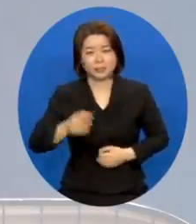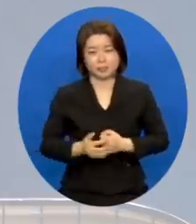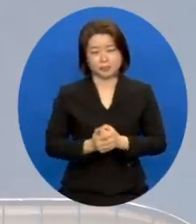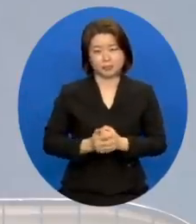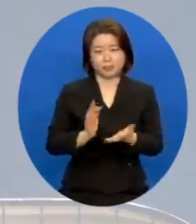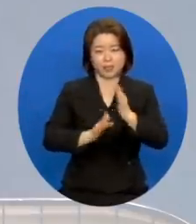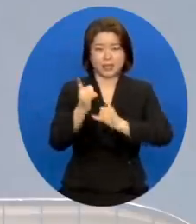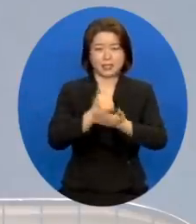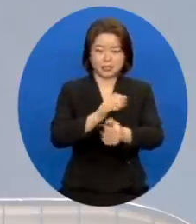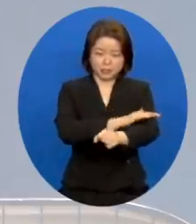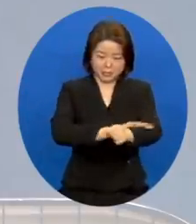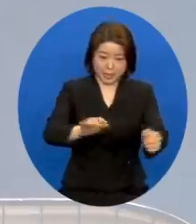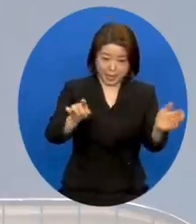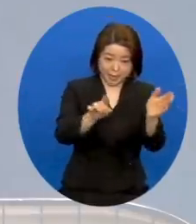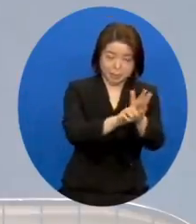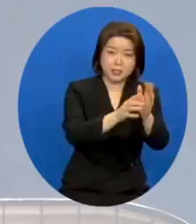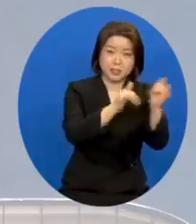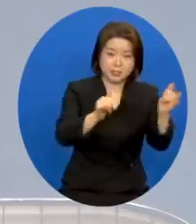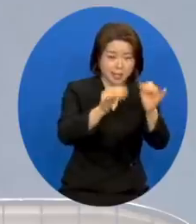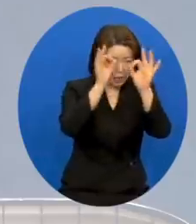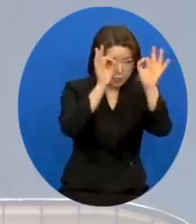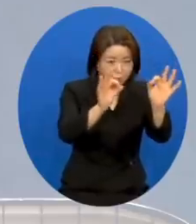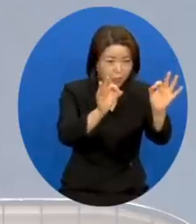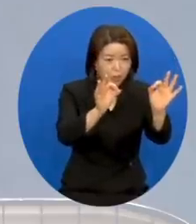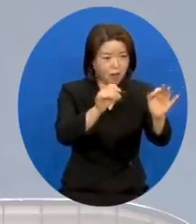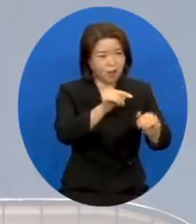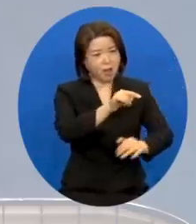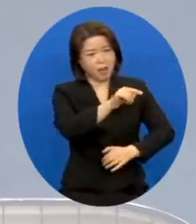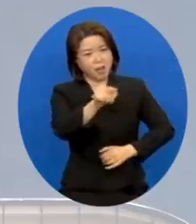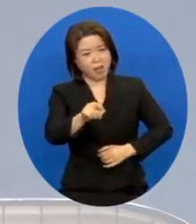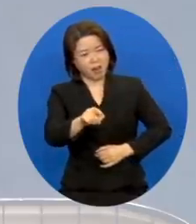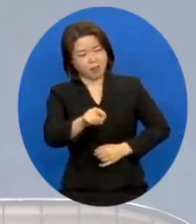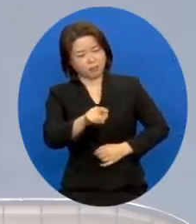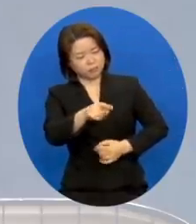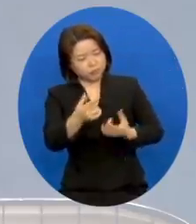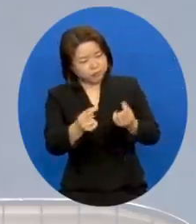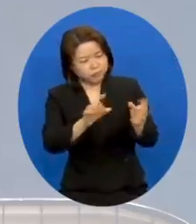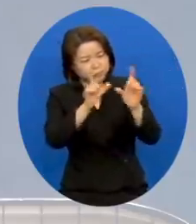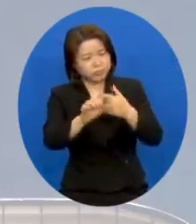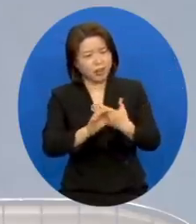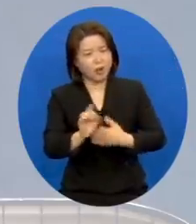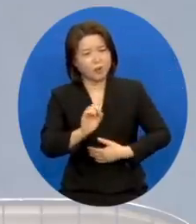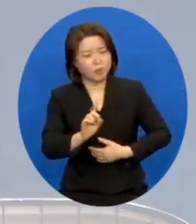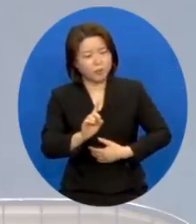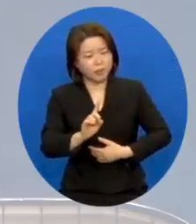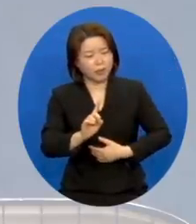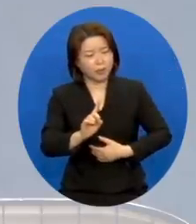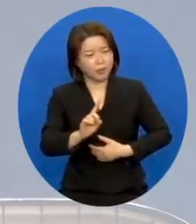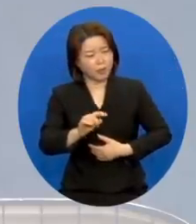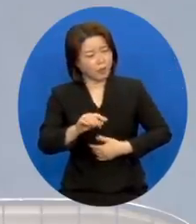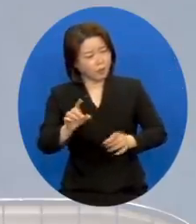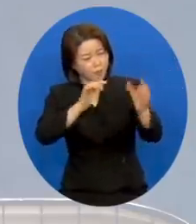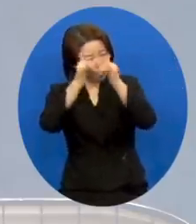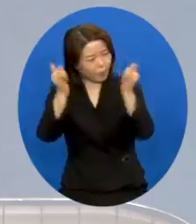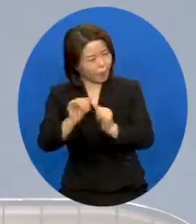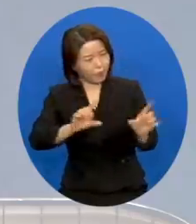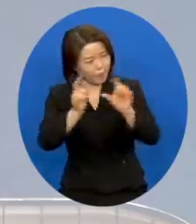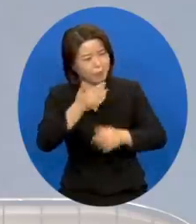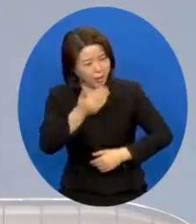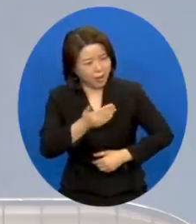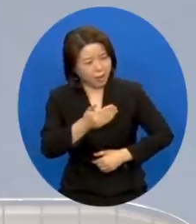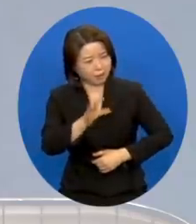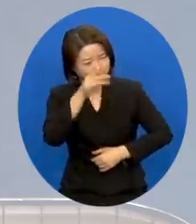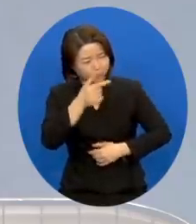예수를 잘 믿으면 사람들을 보면 볼수록 저렇게 살아가지고 어떻게 제대로 살아 낼 수 있을까